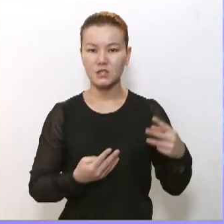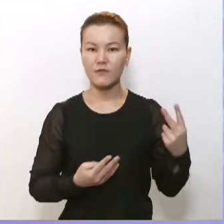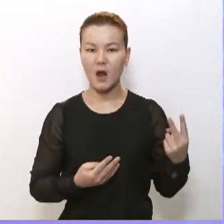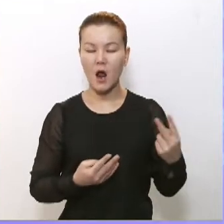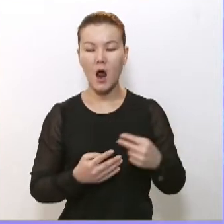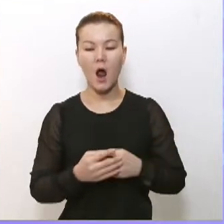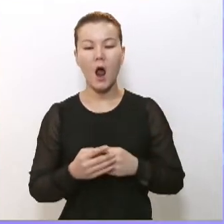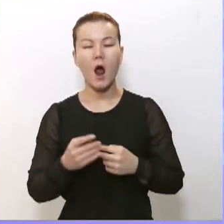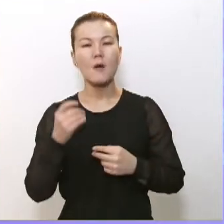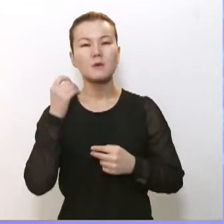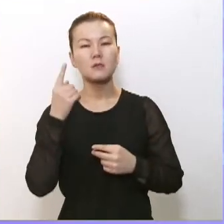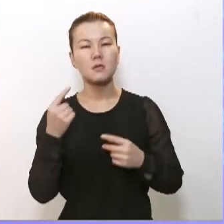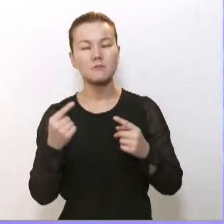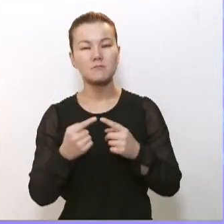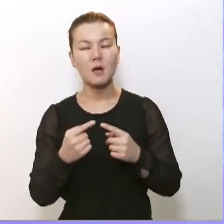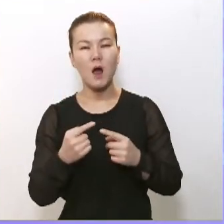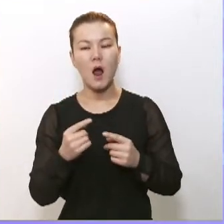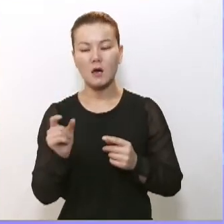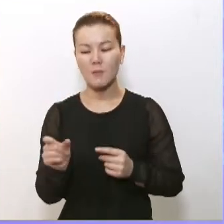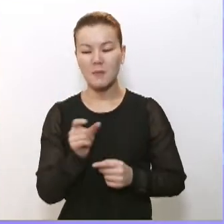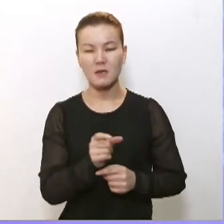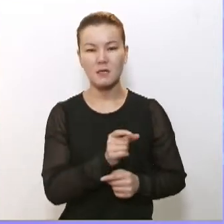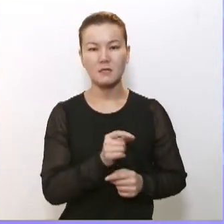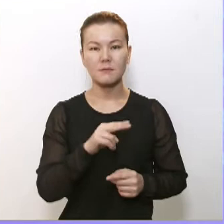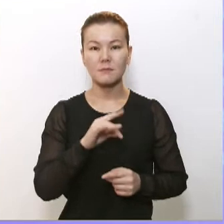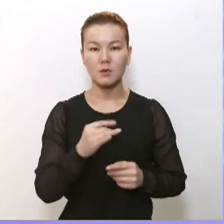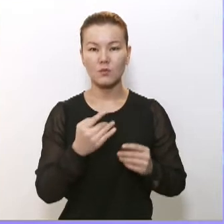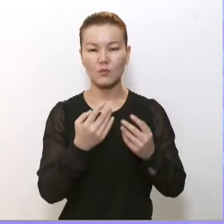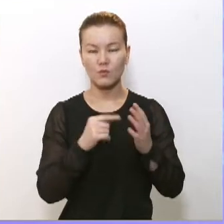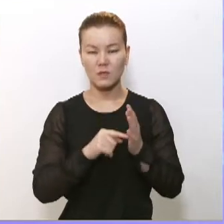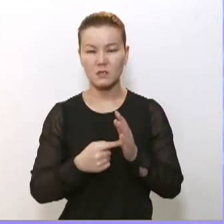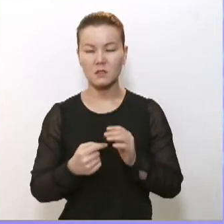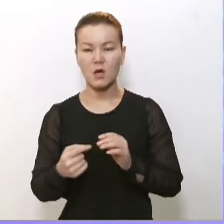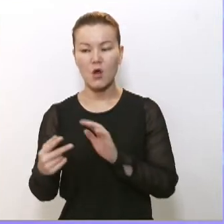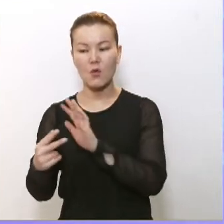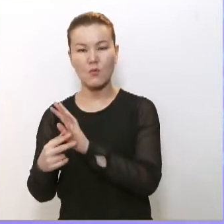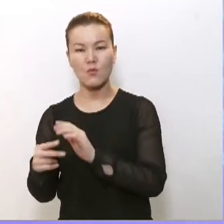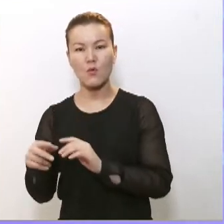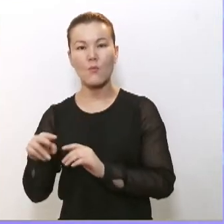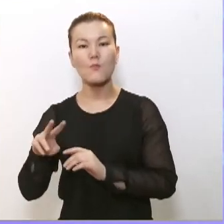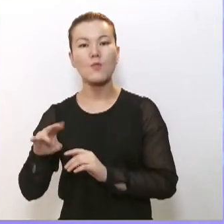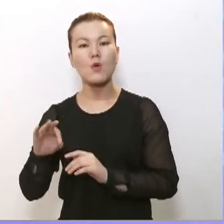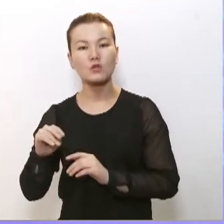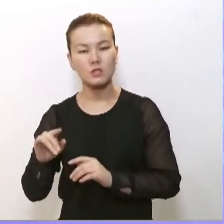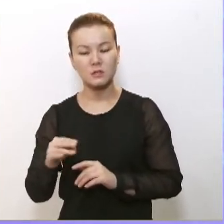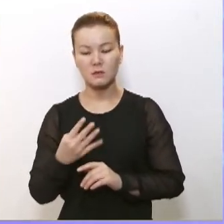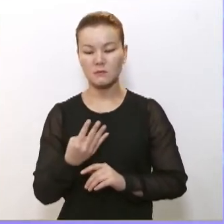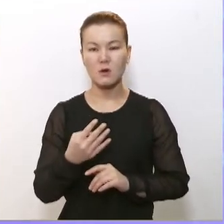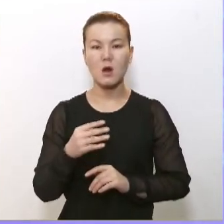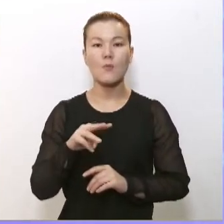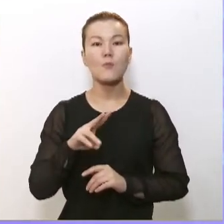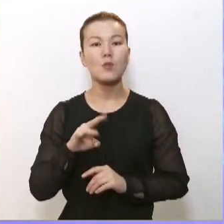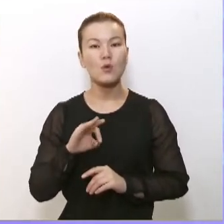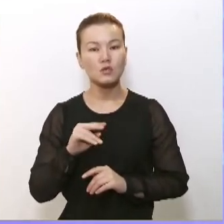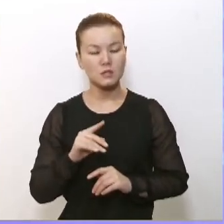определим компоненты при умножении 8 множитель 4 множитель